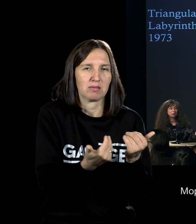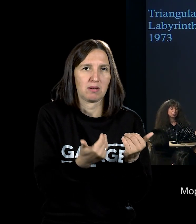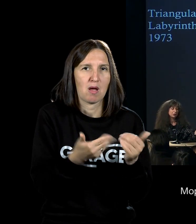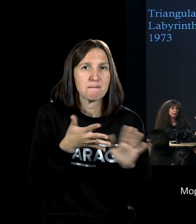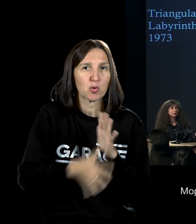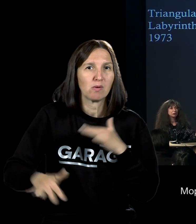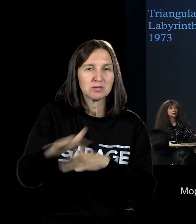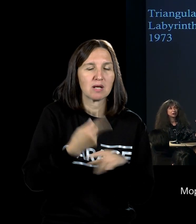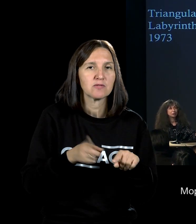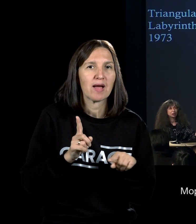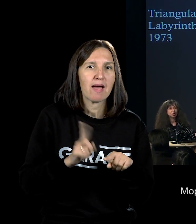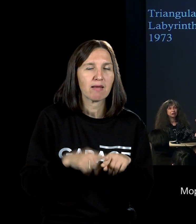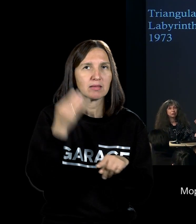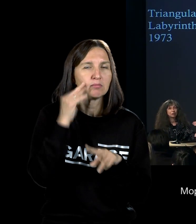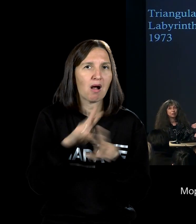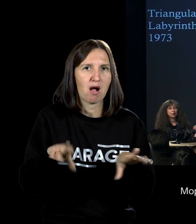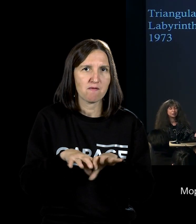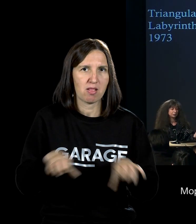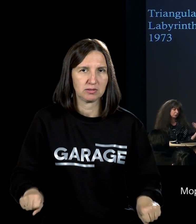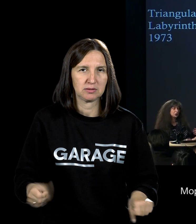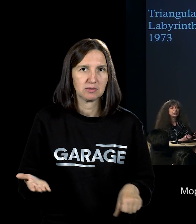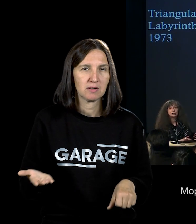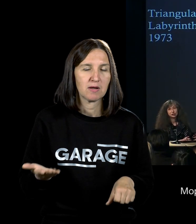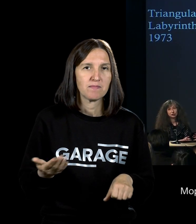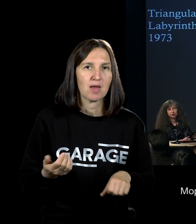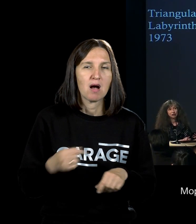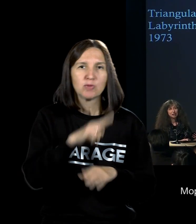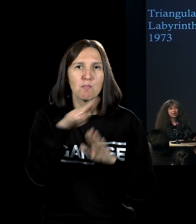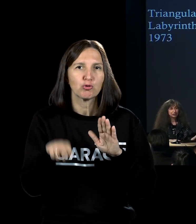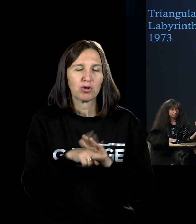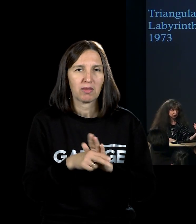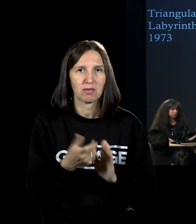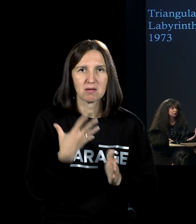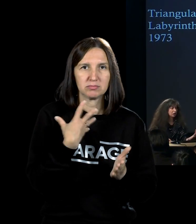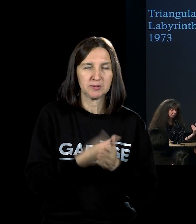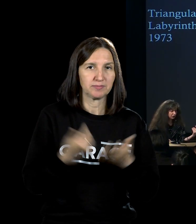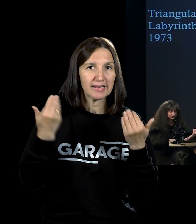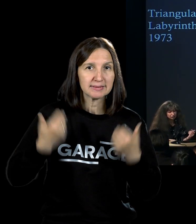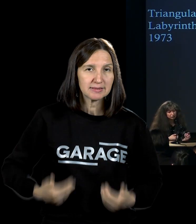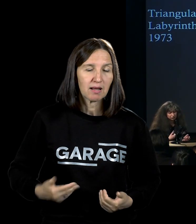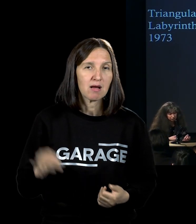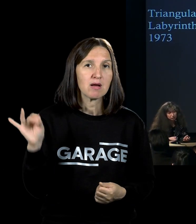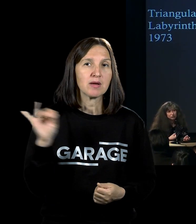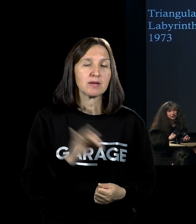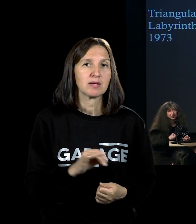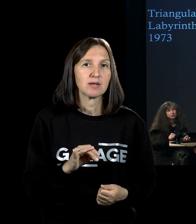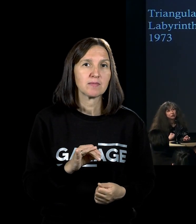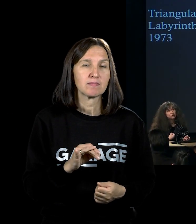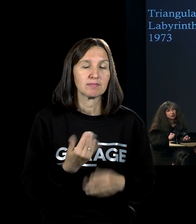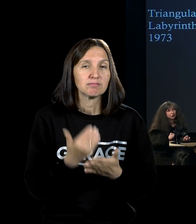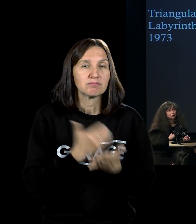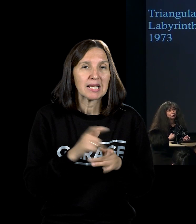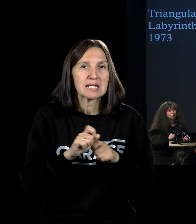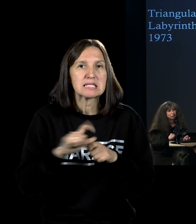это механизм власти, это механизм подчинения тела. И как бы там, из